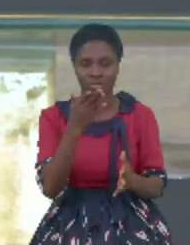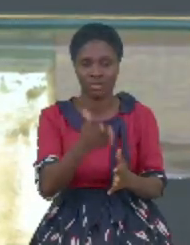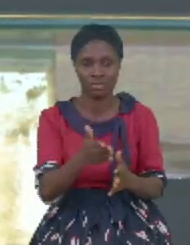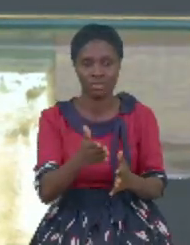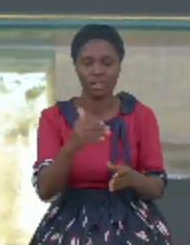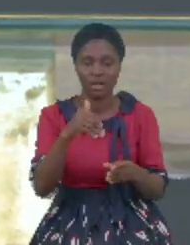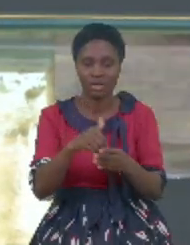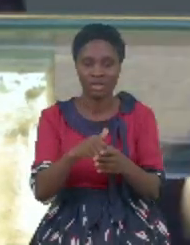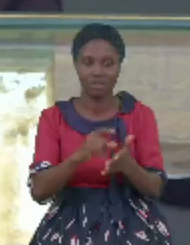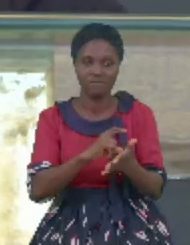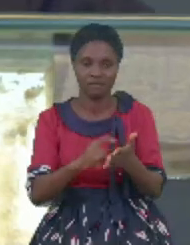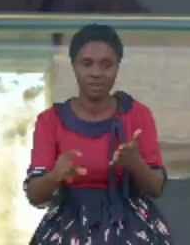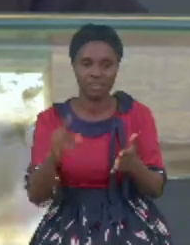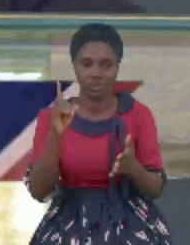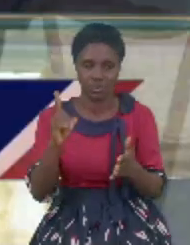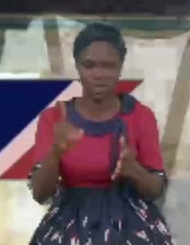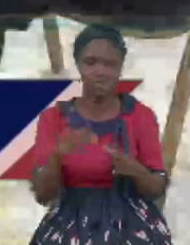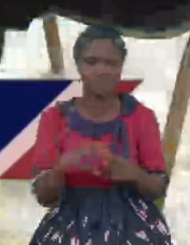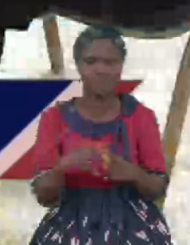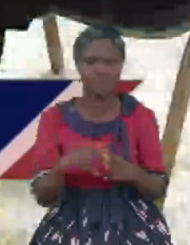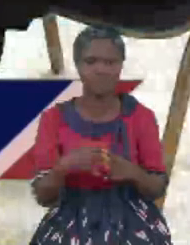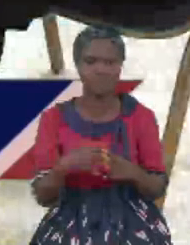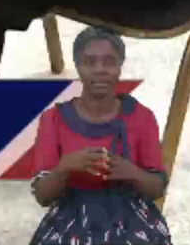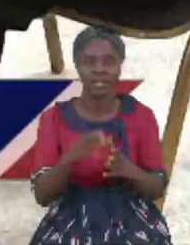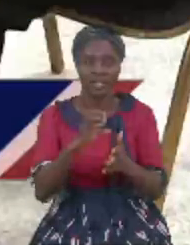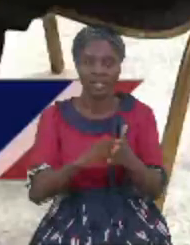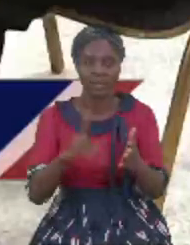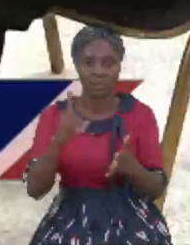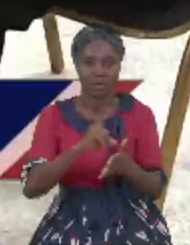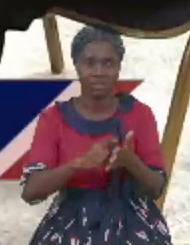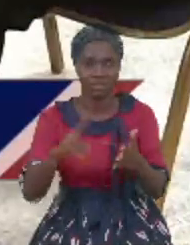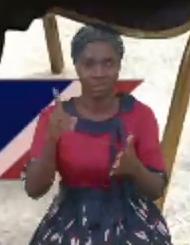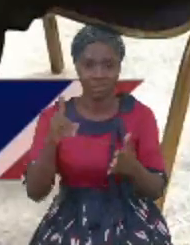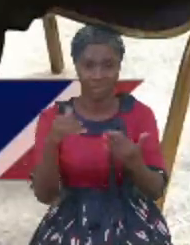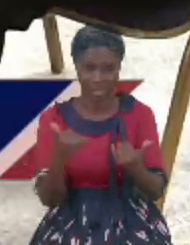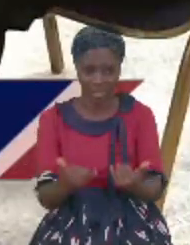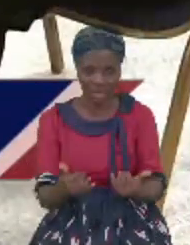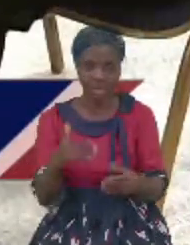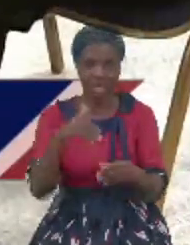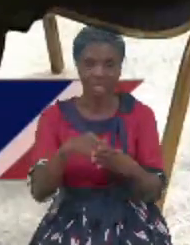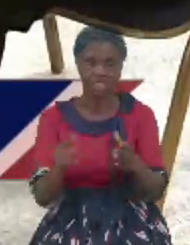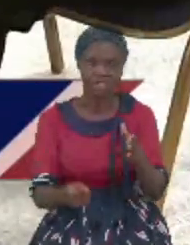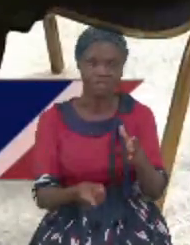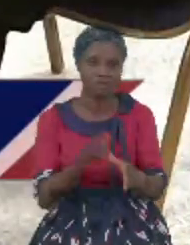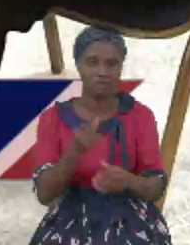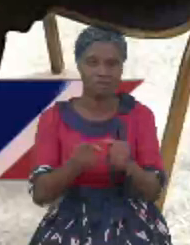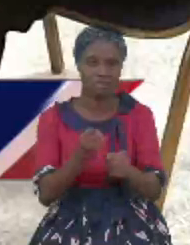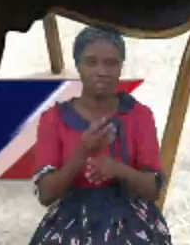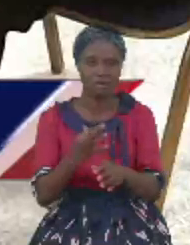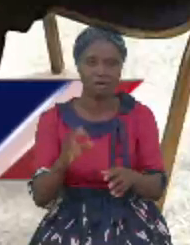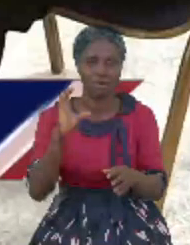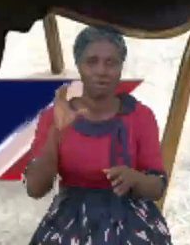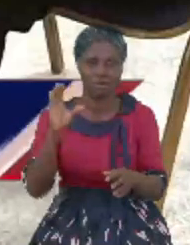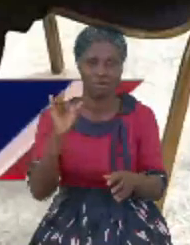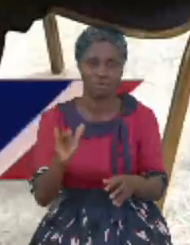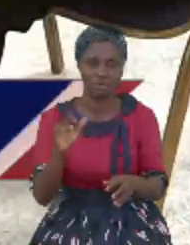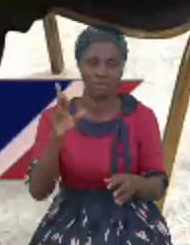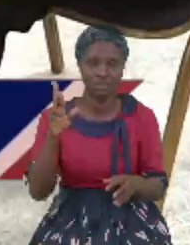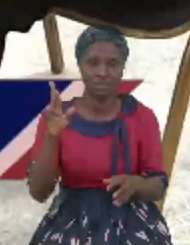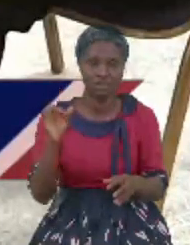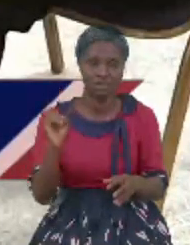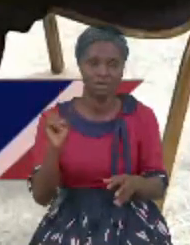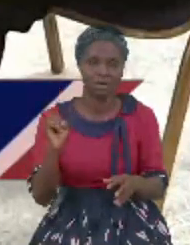Esdras 1. Je lis le verset 1. Esdras chapitre 1, verset 1. La première année de